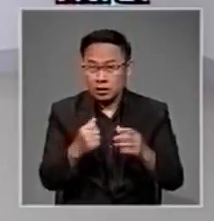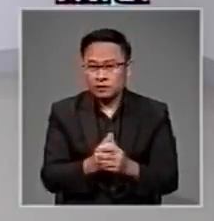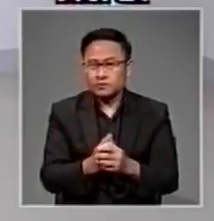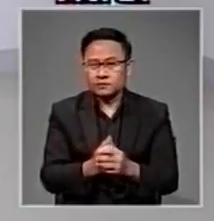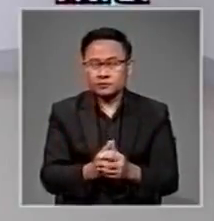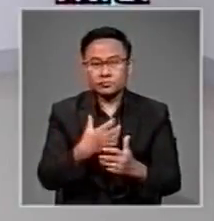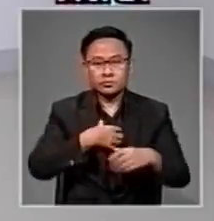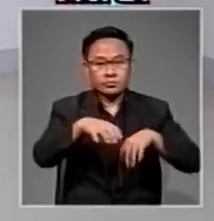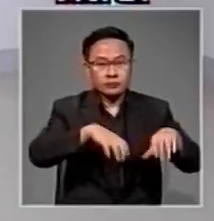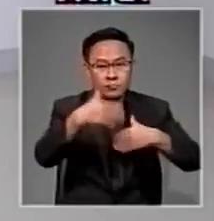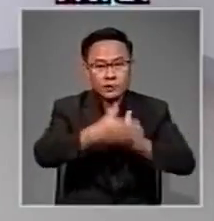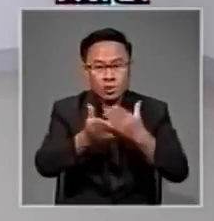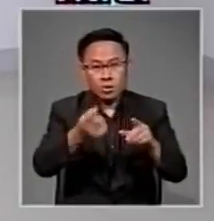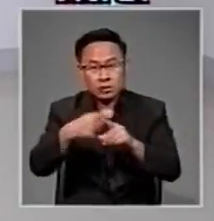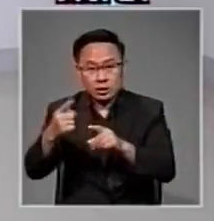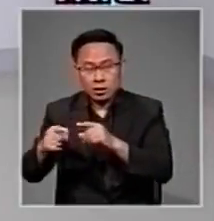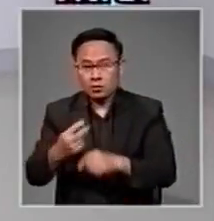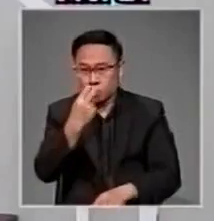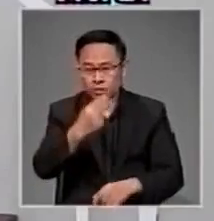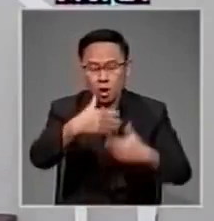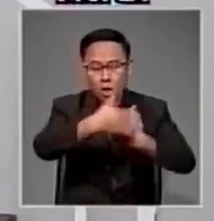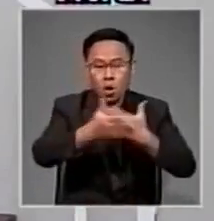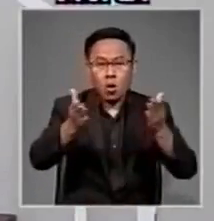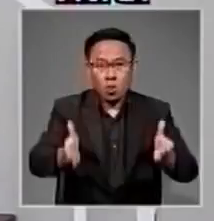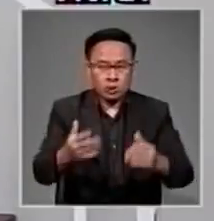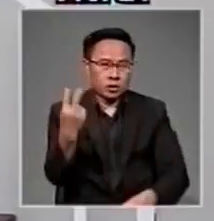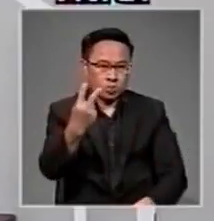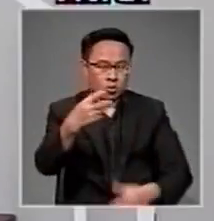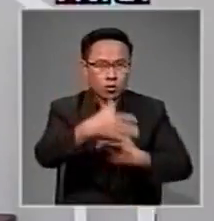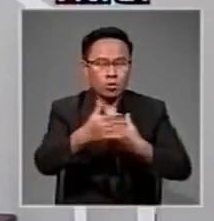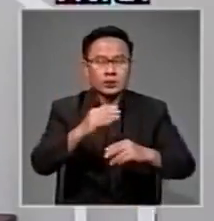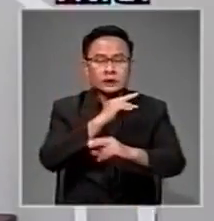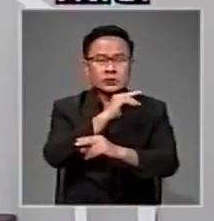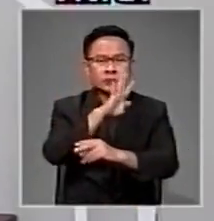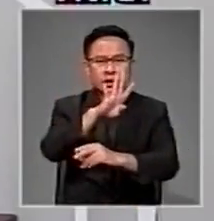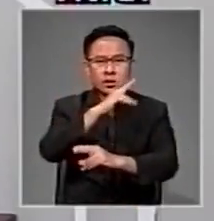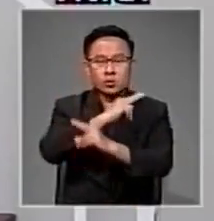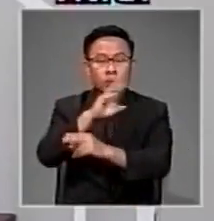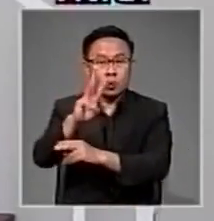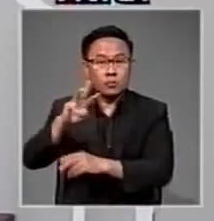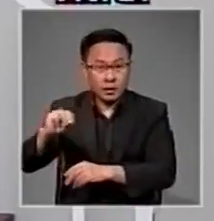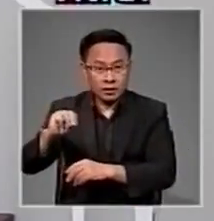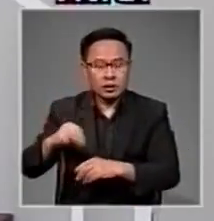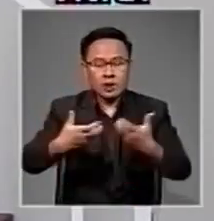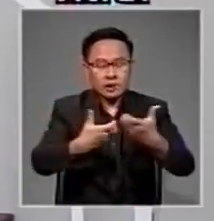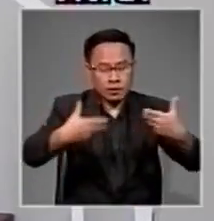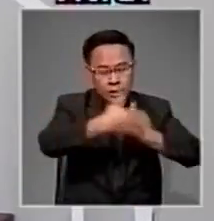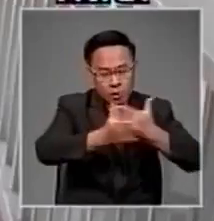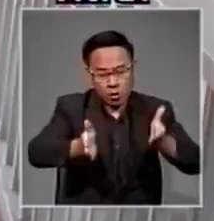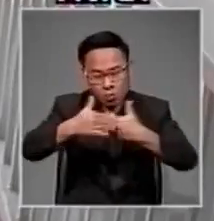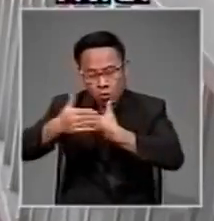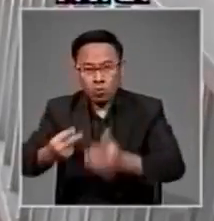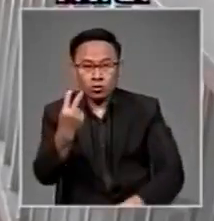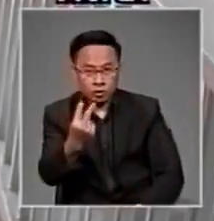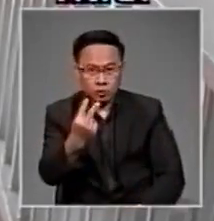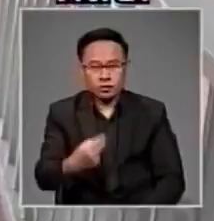จะจัดอยู่ข้างล่างบ้างอะไรเงี้ยแต่ถ้าหาว่าในส่วนเนี้ยถ้าเราจะจัดแบ่งเป็นห้องหรืออะไรเงี้ยข้างห้องเราจะแบ่งได้2ห้องส ่ วนใหญ่เนี่ยห้อง4คูณ6